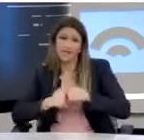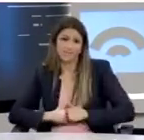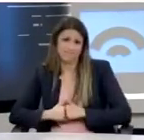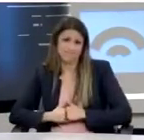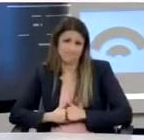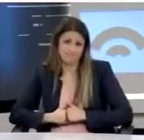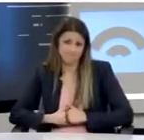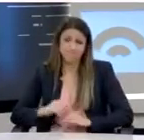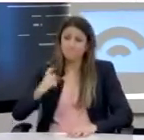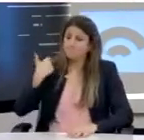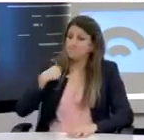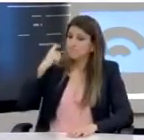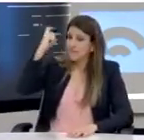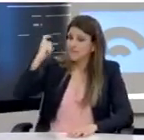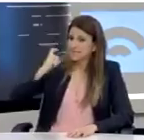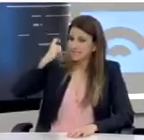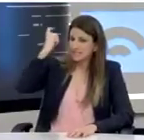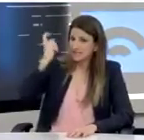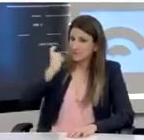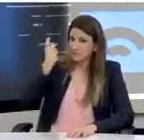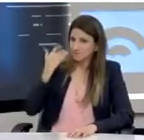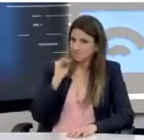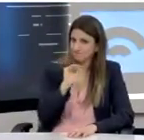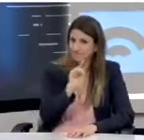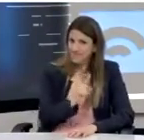Αλλά κύριε Μητσοτάκη,